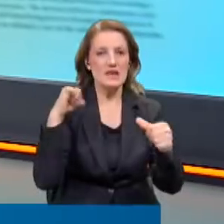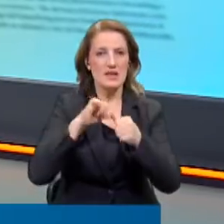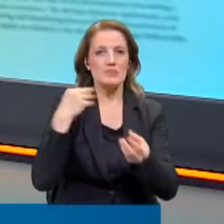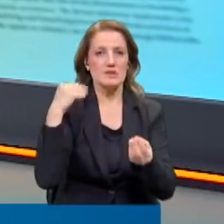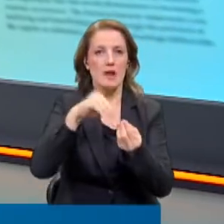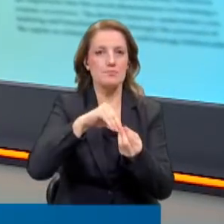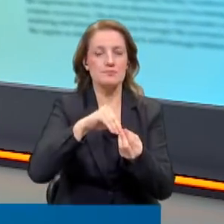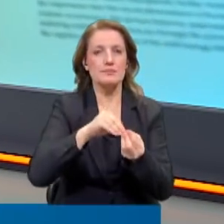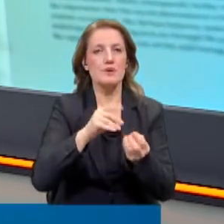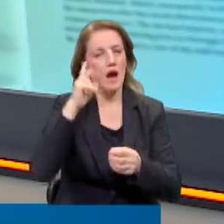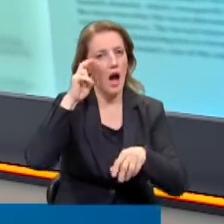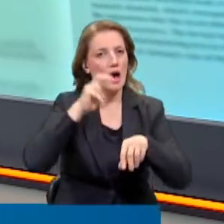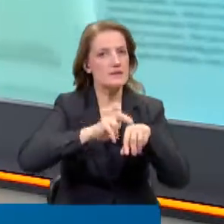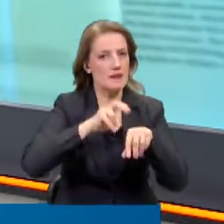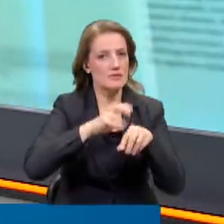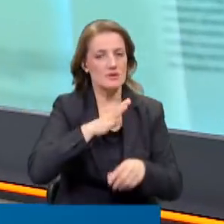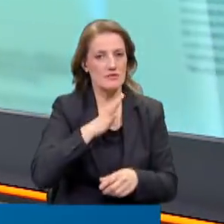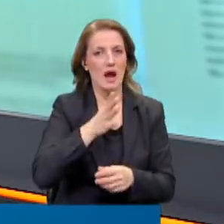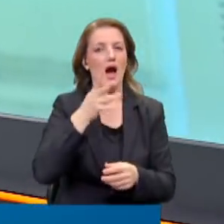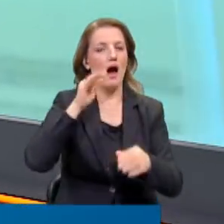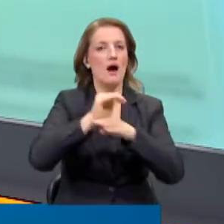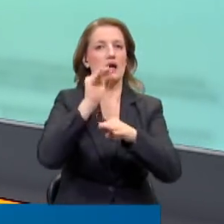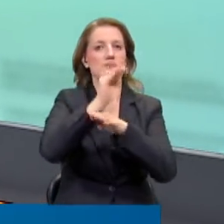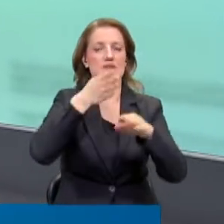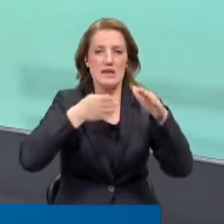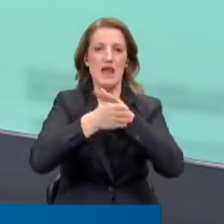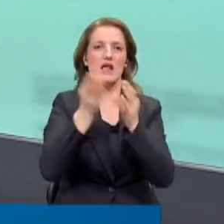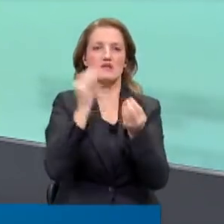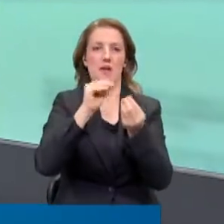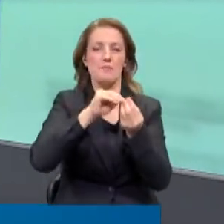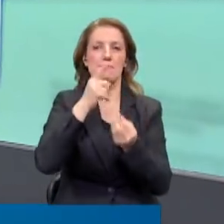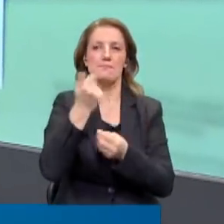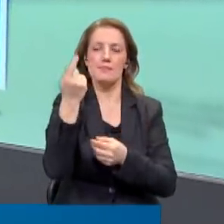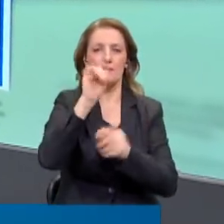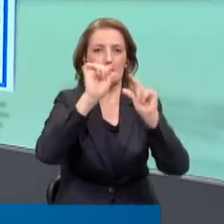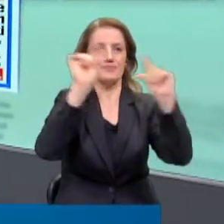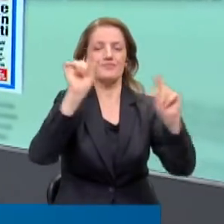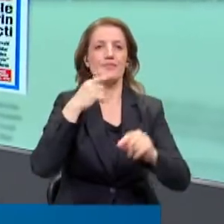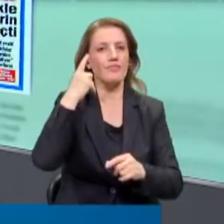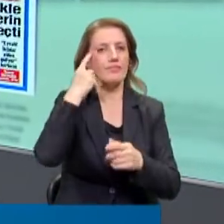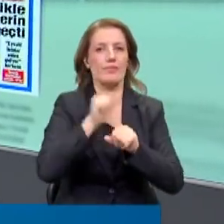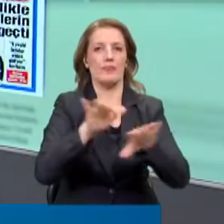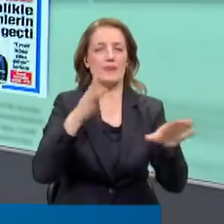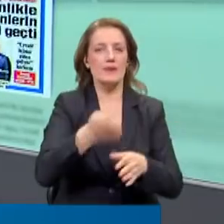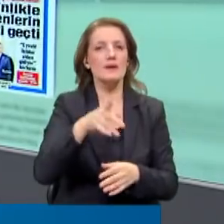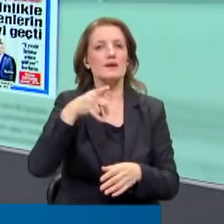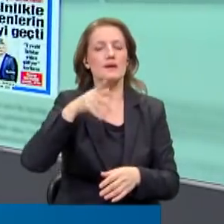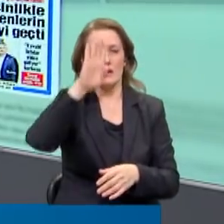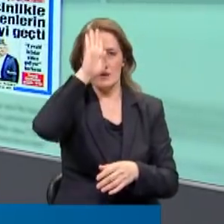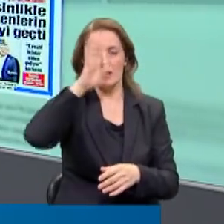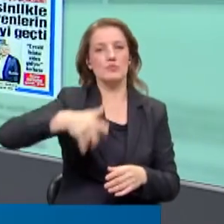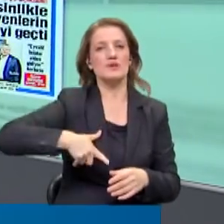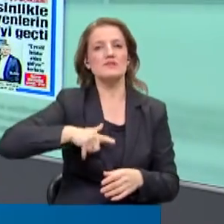zamlar var? En azından hatırlatması var. Hayatımıza giren zamlarla ilgili birkaç bilgiyi de paylaşalım. İstanbul'dan İzmir'e otoyolla